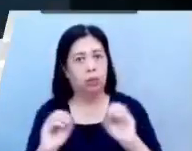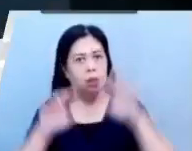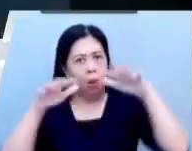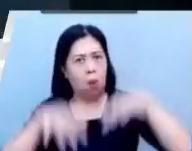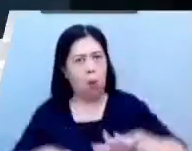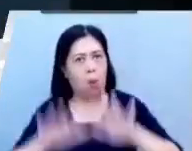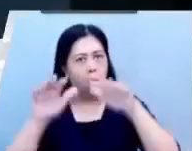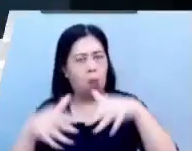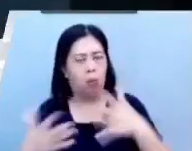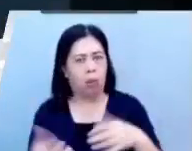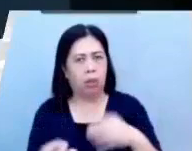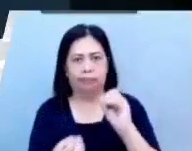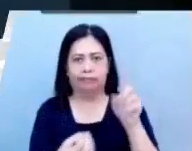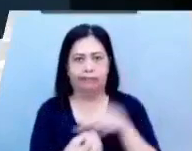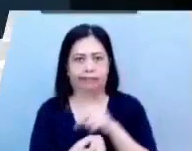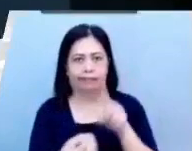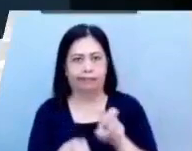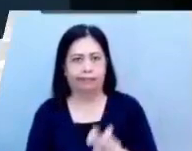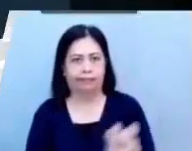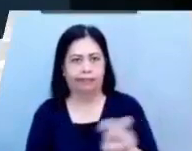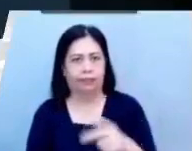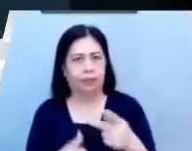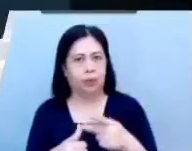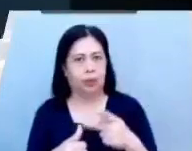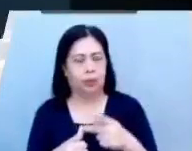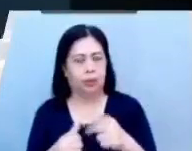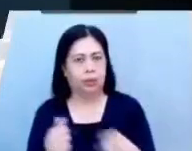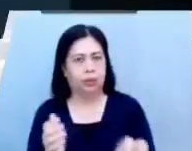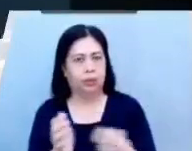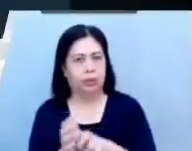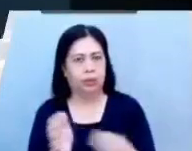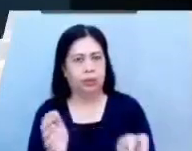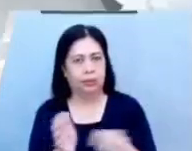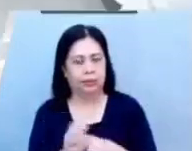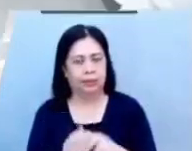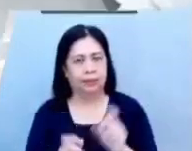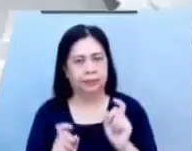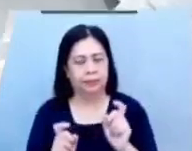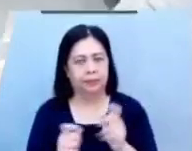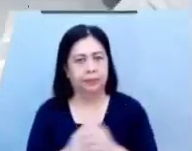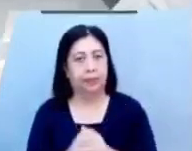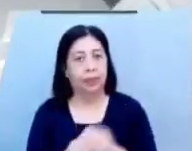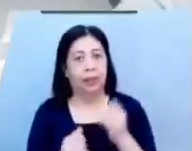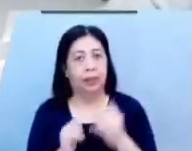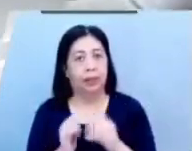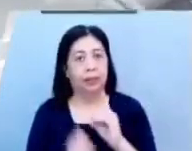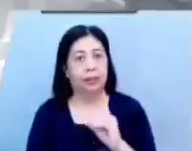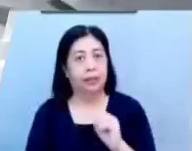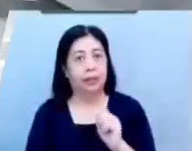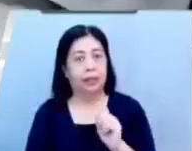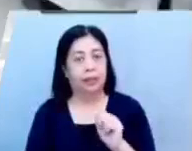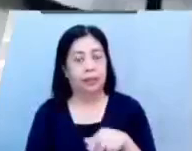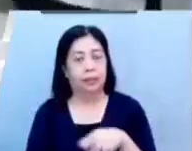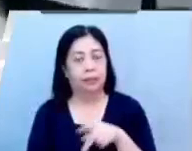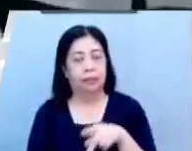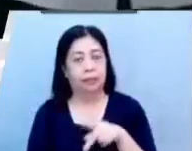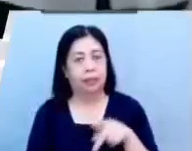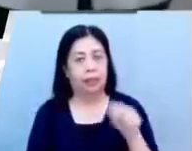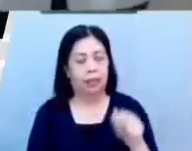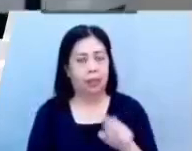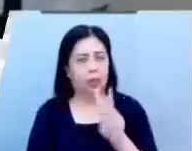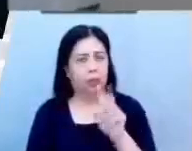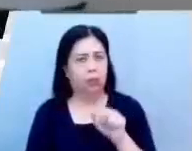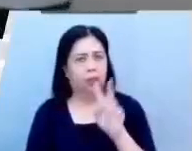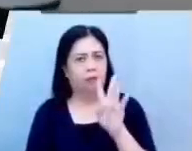ng biyahe ngayon at prioridad na maisakay ang mga pasahero. Sa pinakahuling datos ng Philippine Ports Authority, 2.4